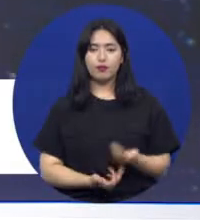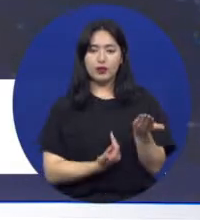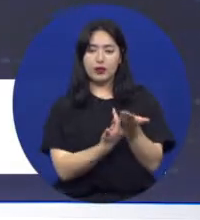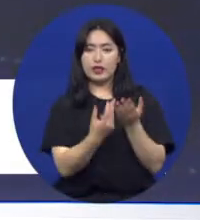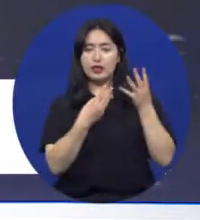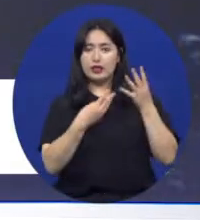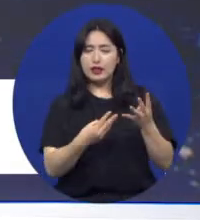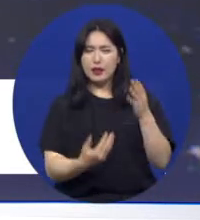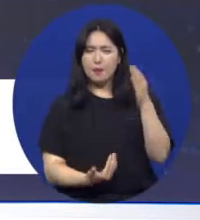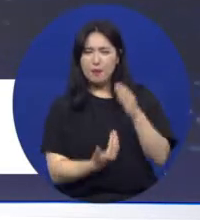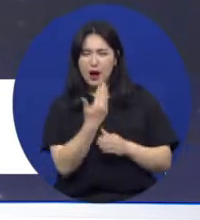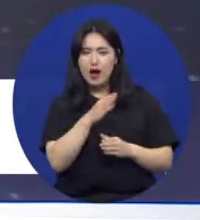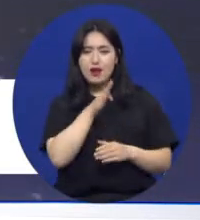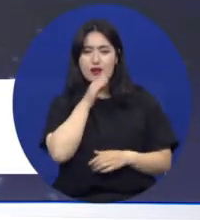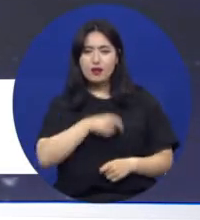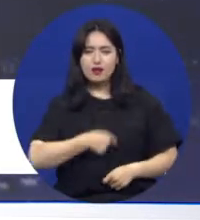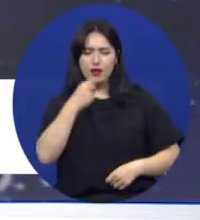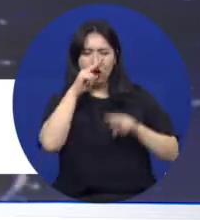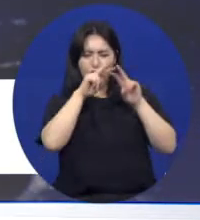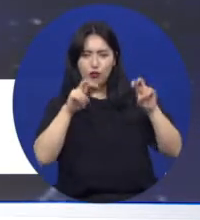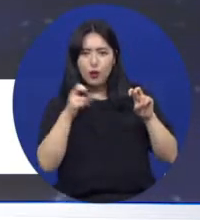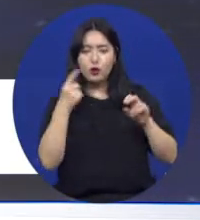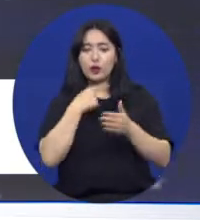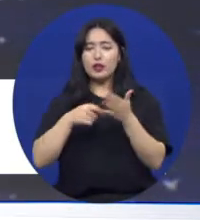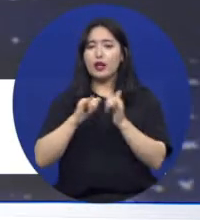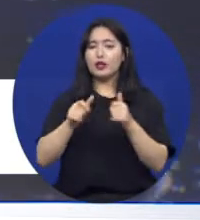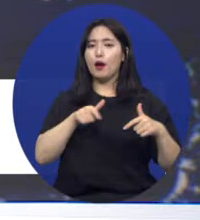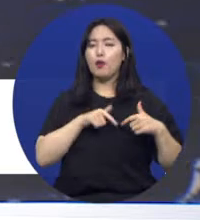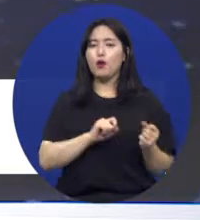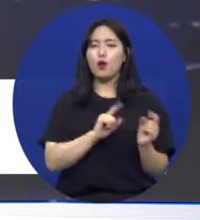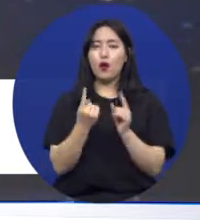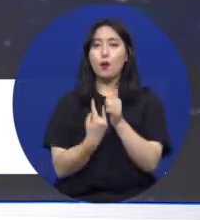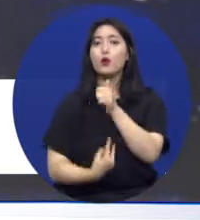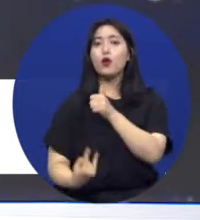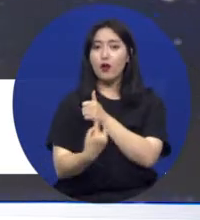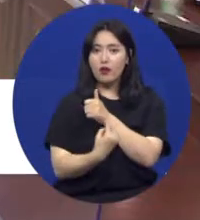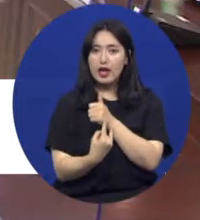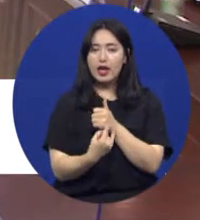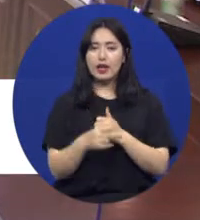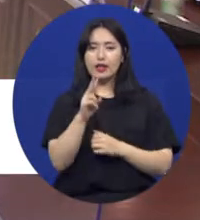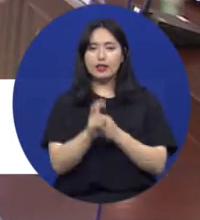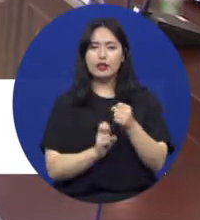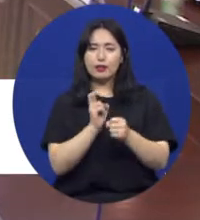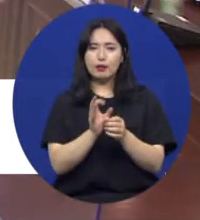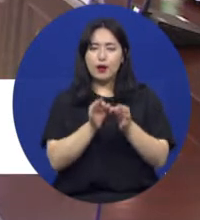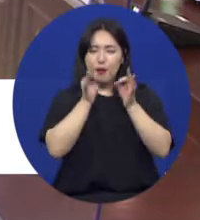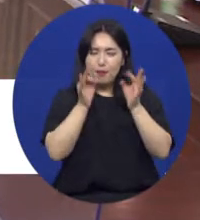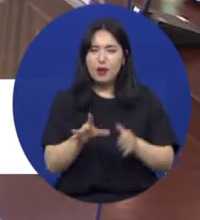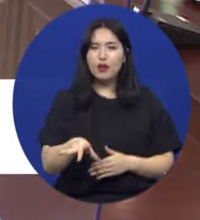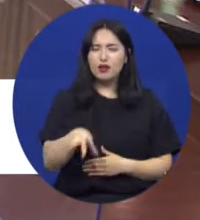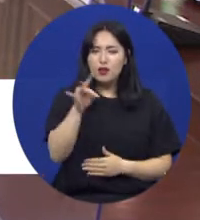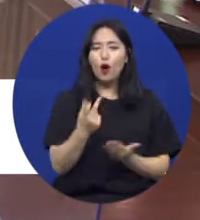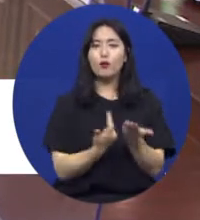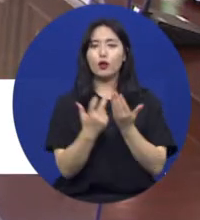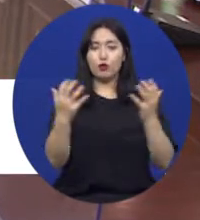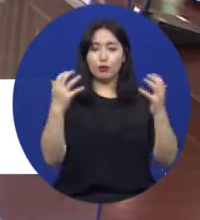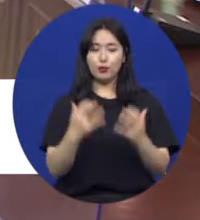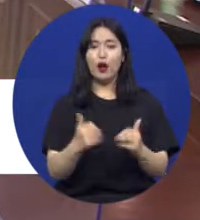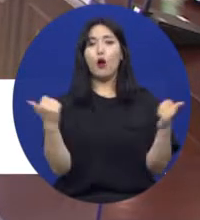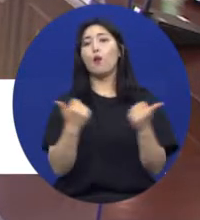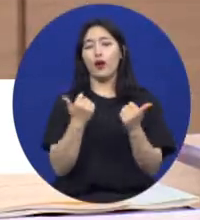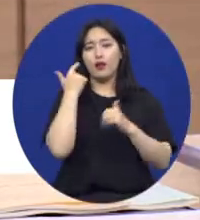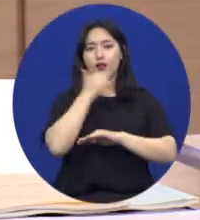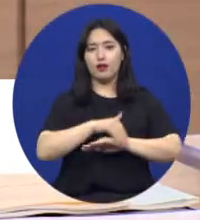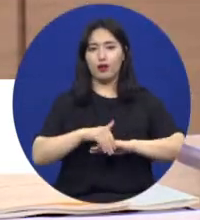제주 4.3 사건 진상 규명과 희생자 명예회복위원회가 22년 만에 처음으로 제주에서 회의를 열 것으로